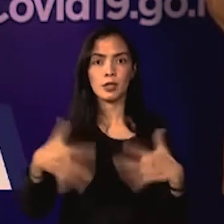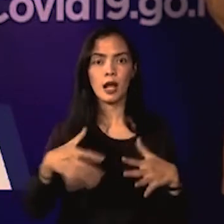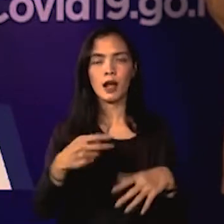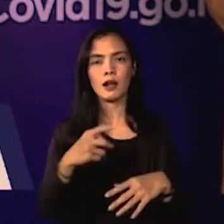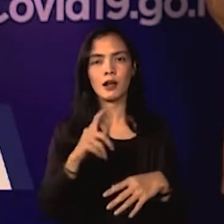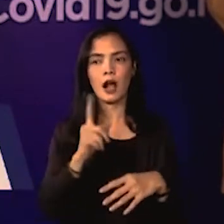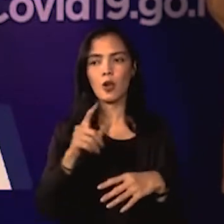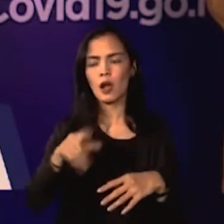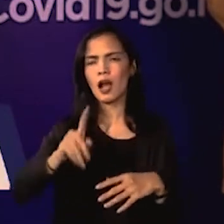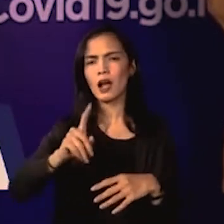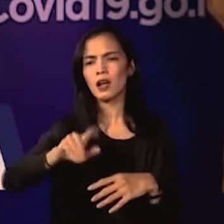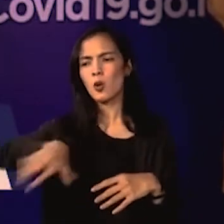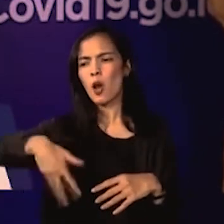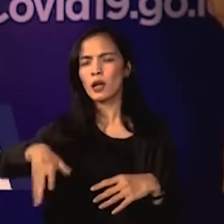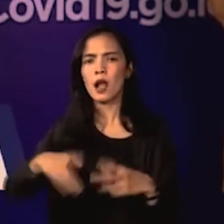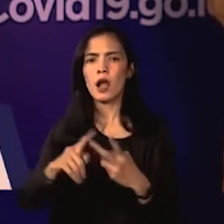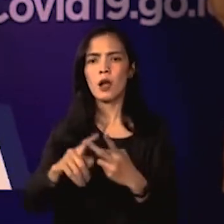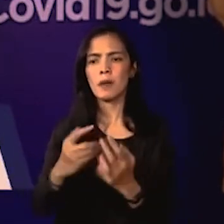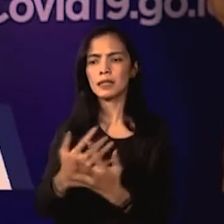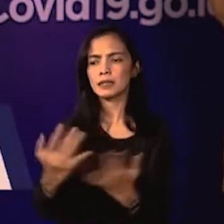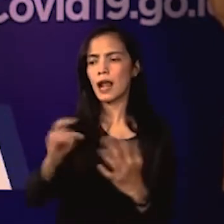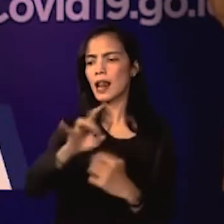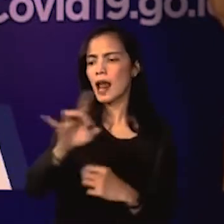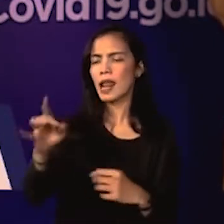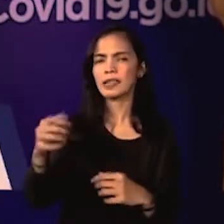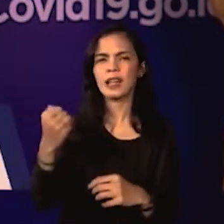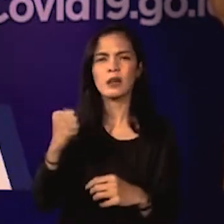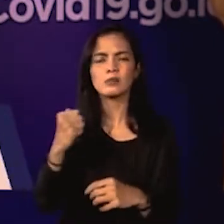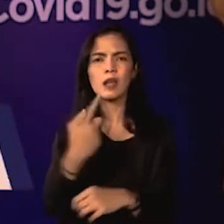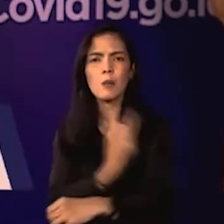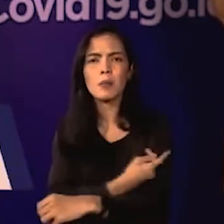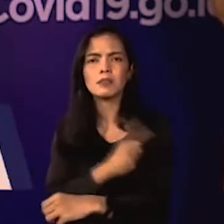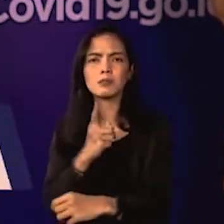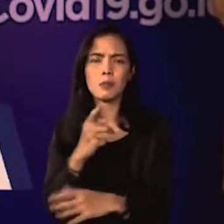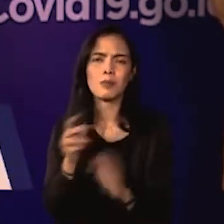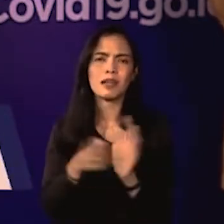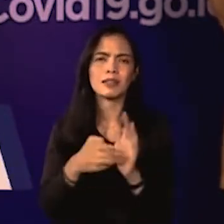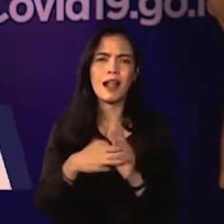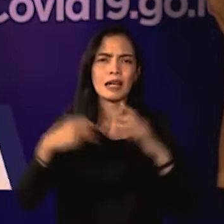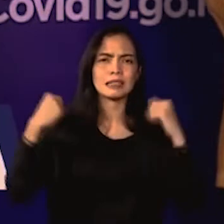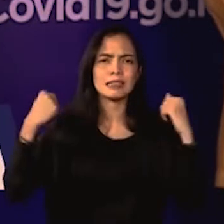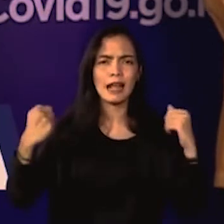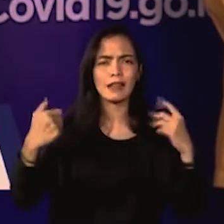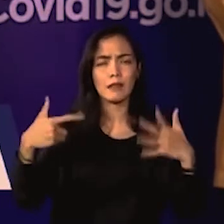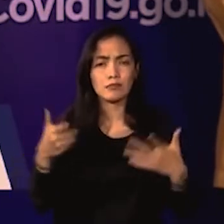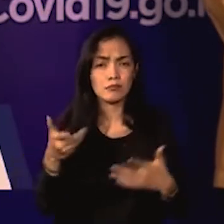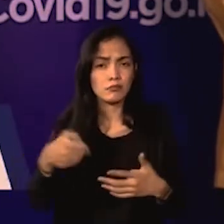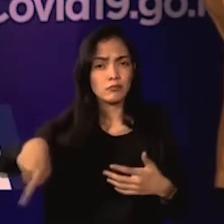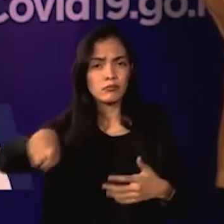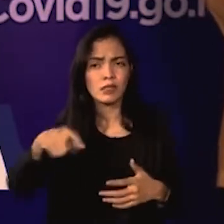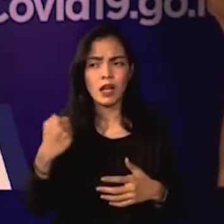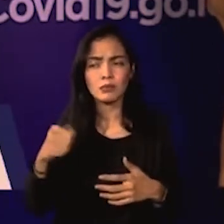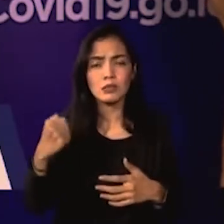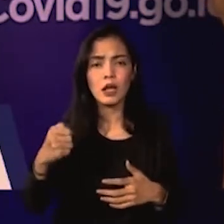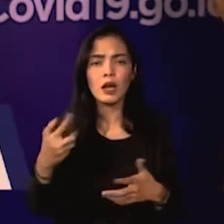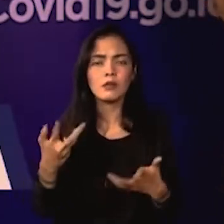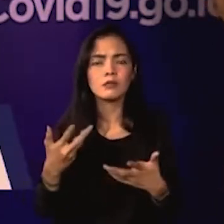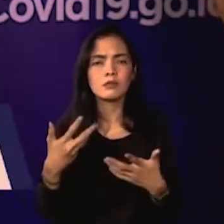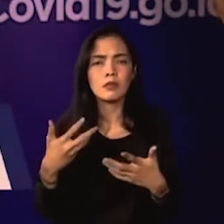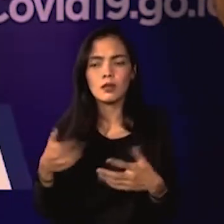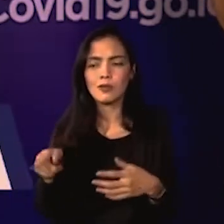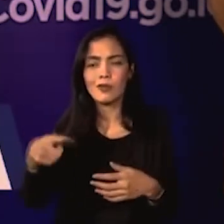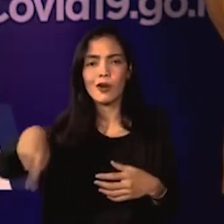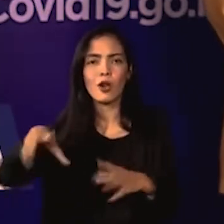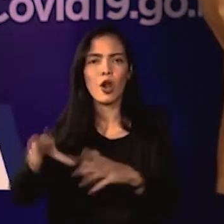faktor kesehatan, justru sudah sepatutnya mengucapkan terima kasih kepada kita semua yang telah mengikuti